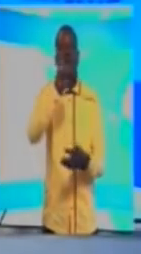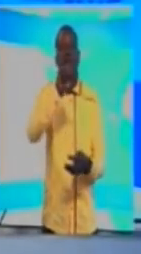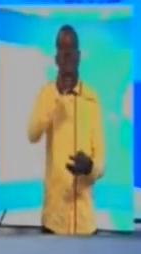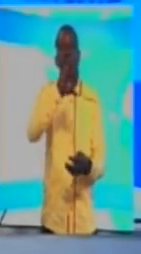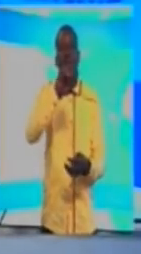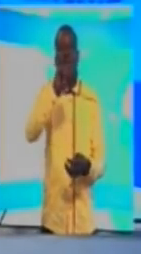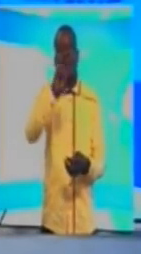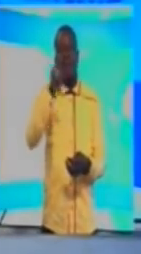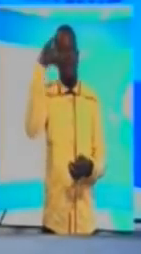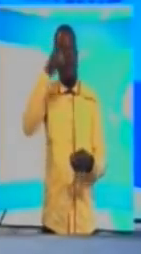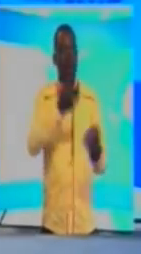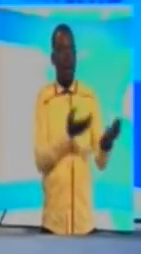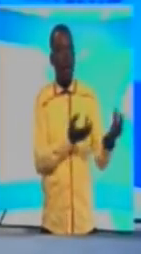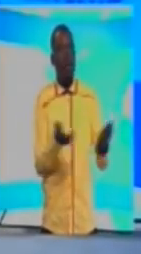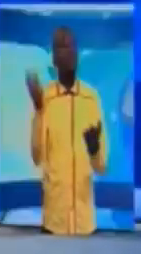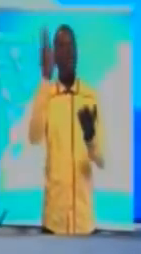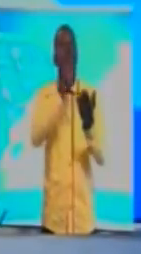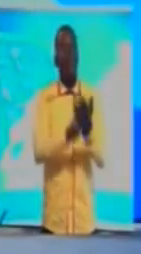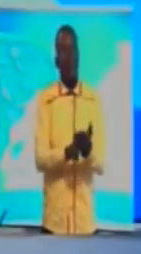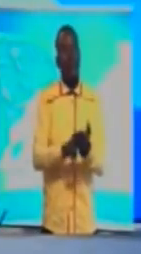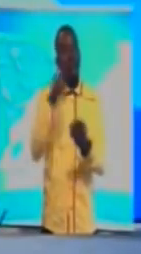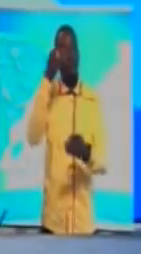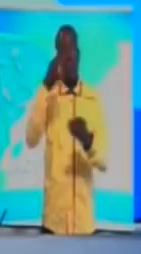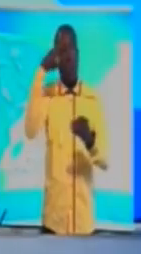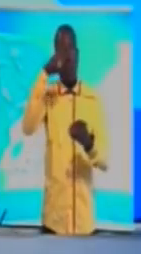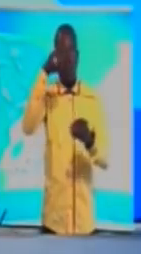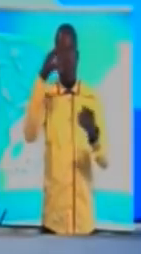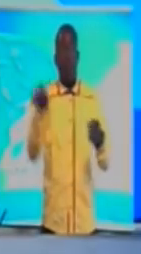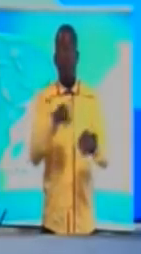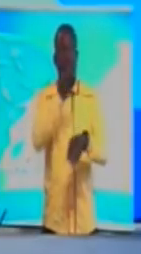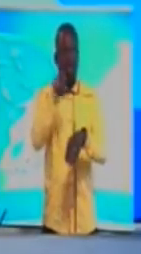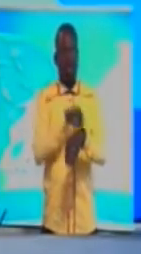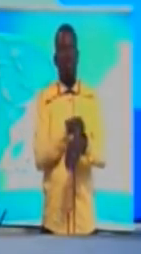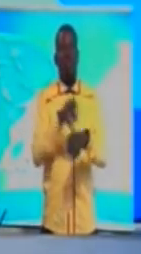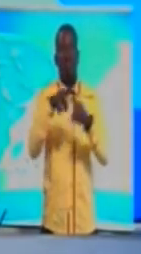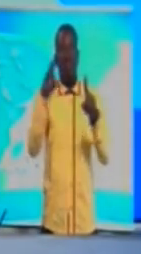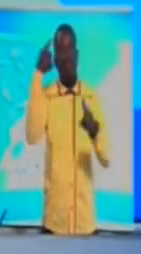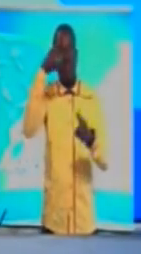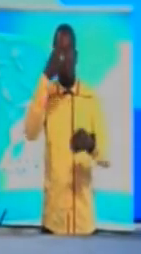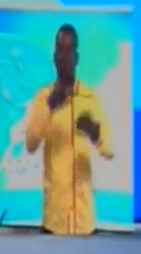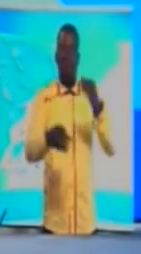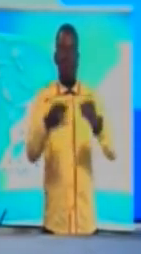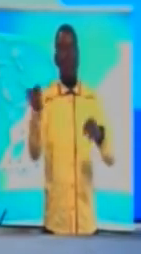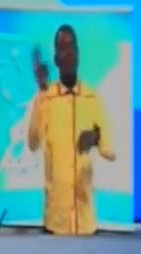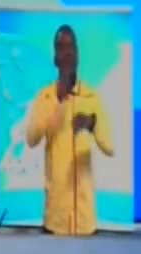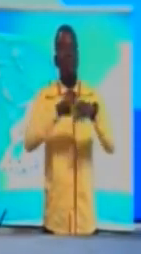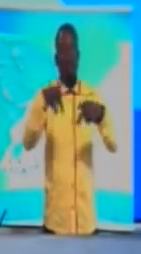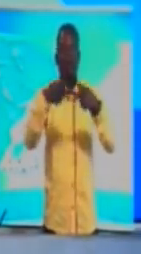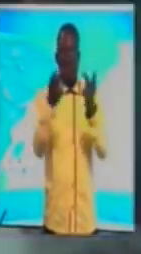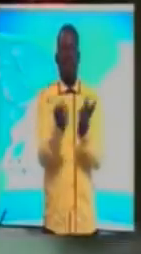Ces prisonniers attendent d'être fixés sur leur sort, puisque pour l'instant, aucune instance pour les juger n'a été mise en